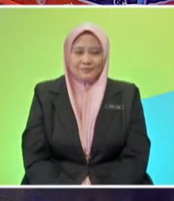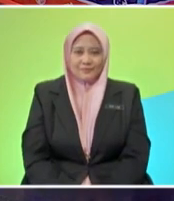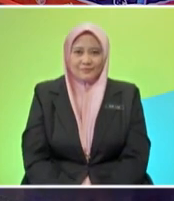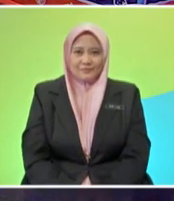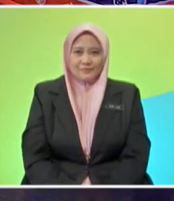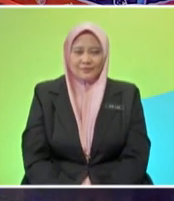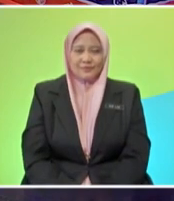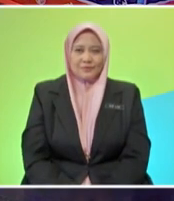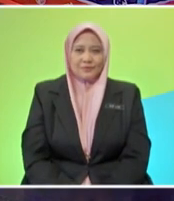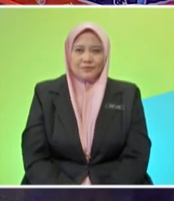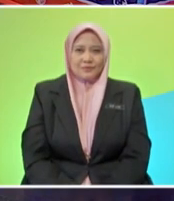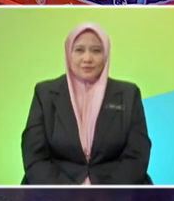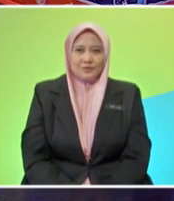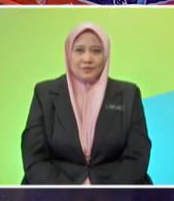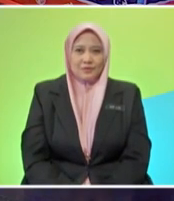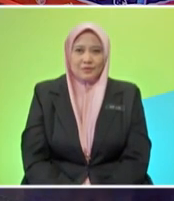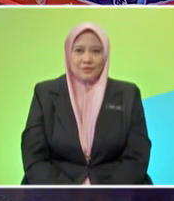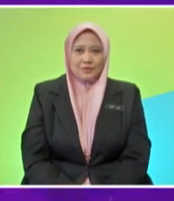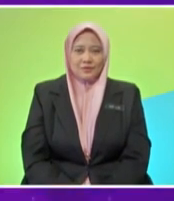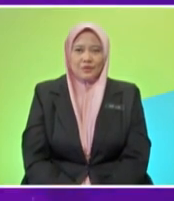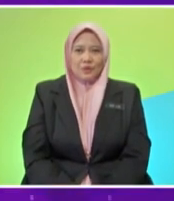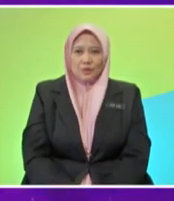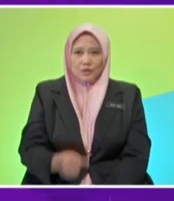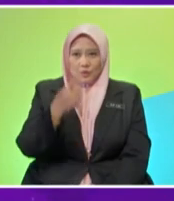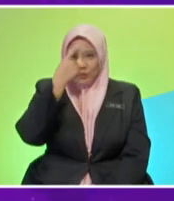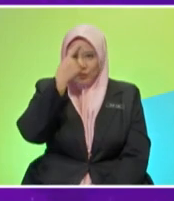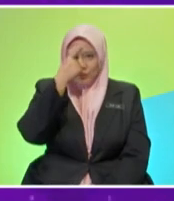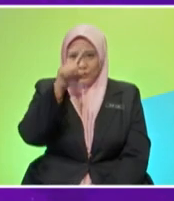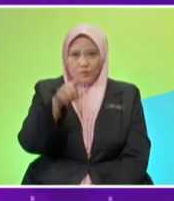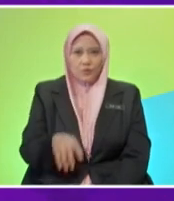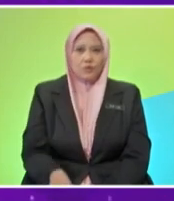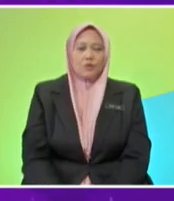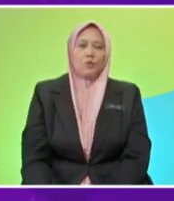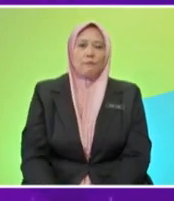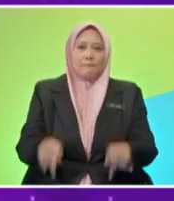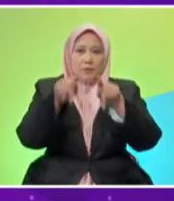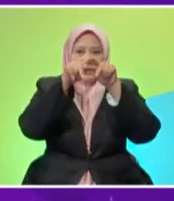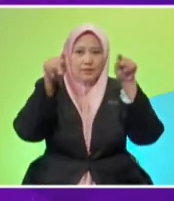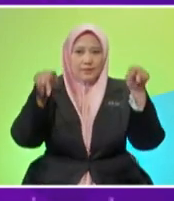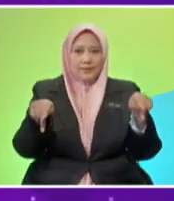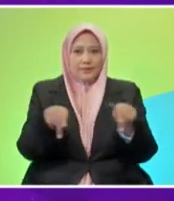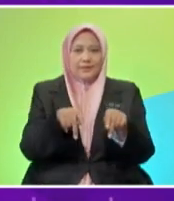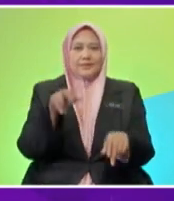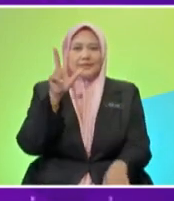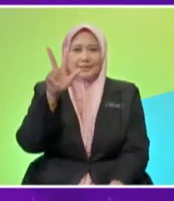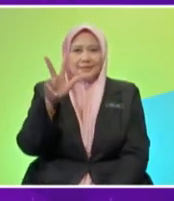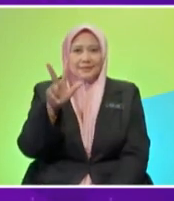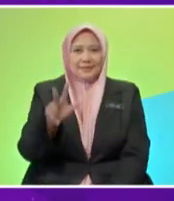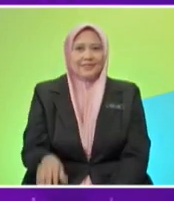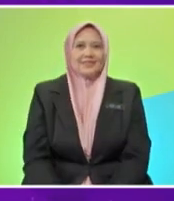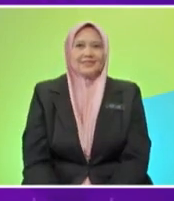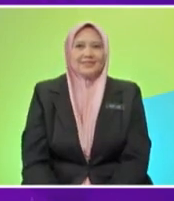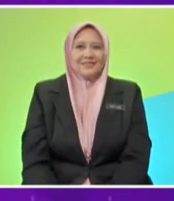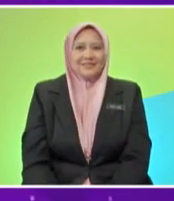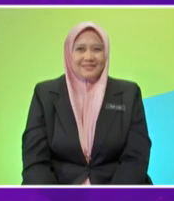3, 4 dan 5. Ha? Ada yang nak cuba? Ha? Dah tertunjuk jawapan. Kita